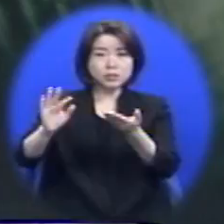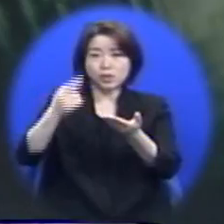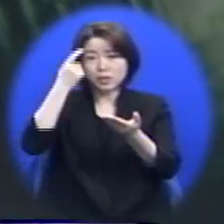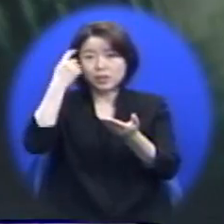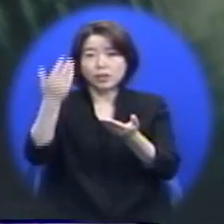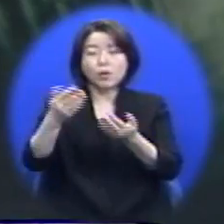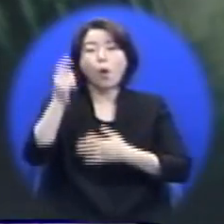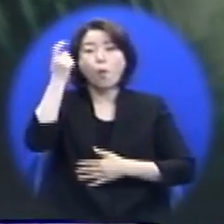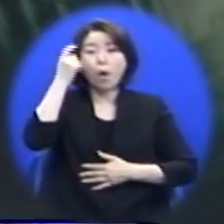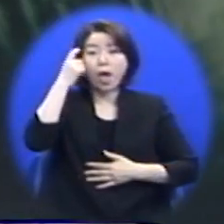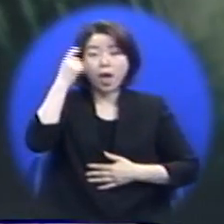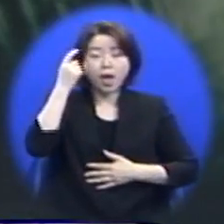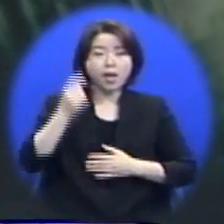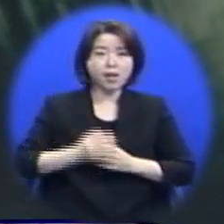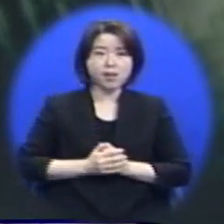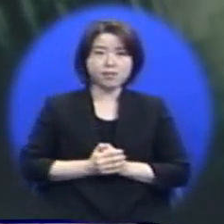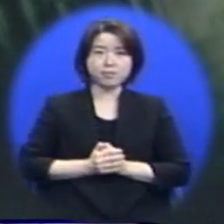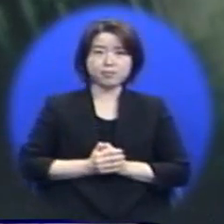그런 거예요?